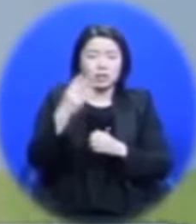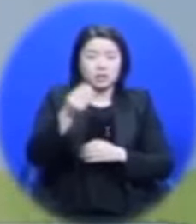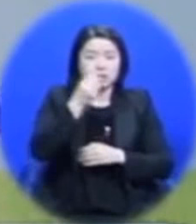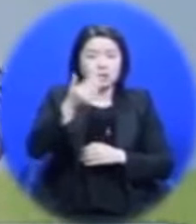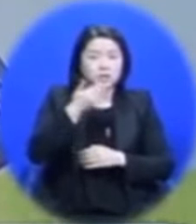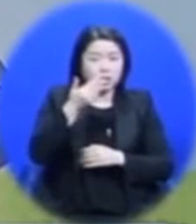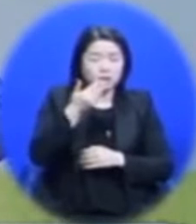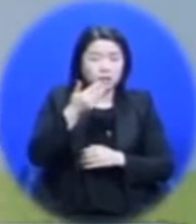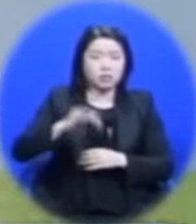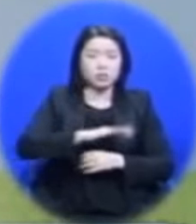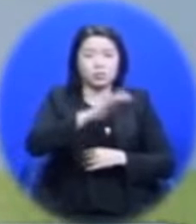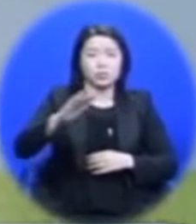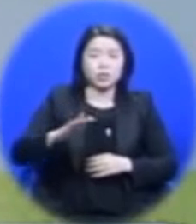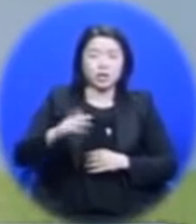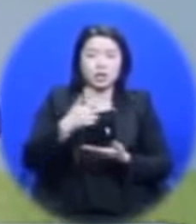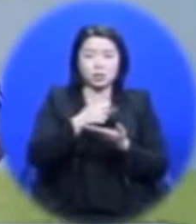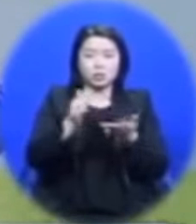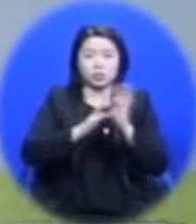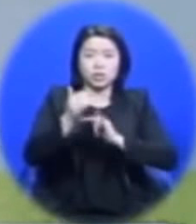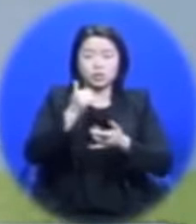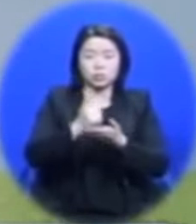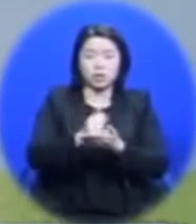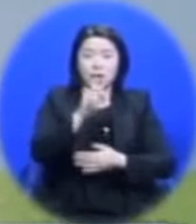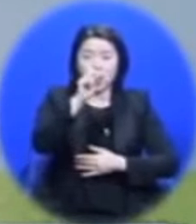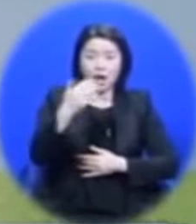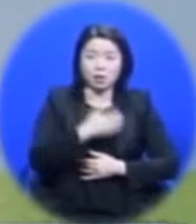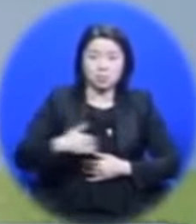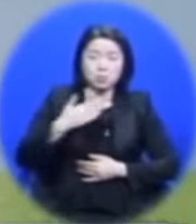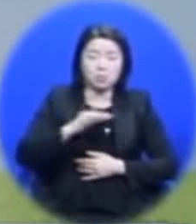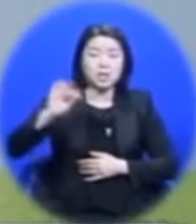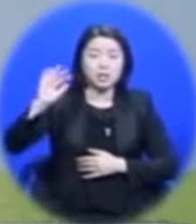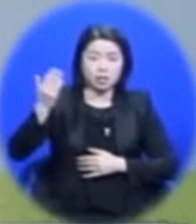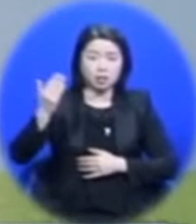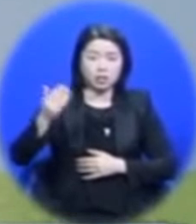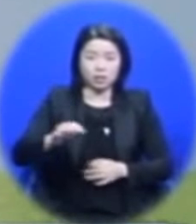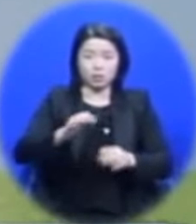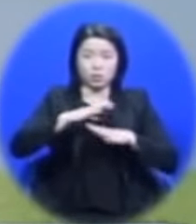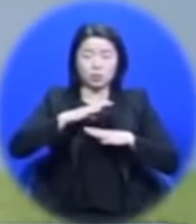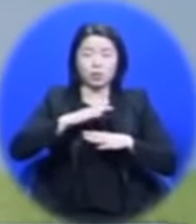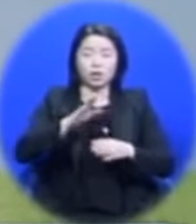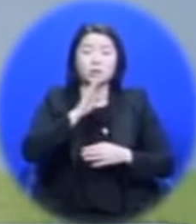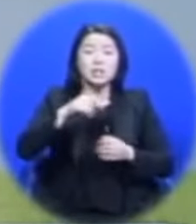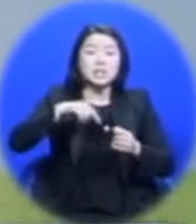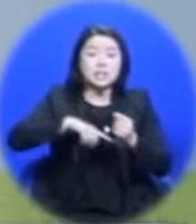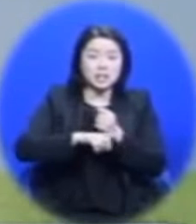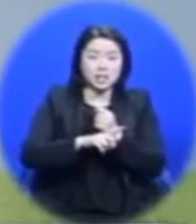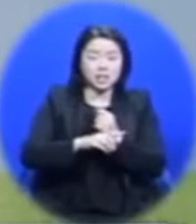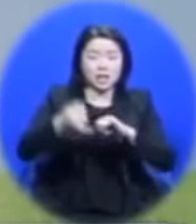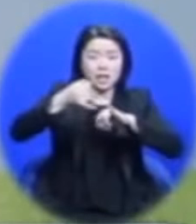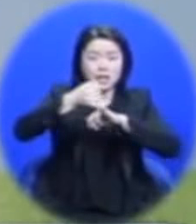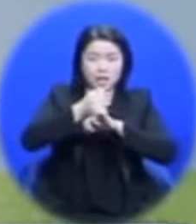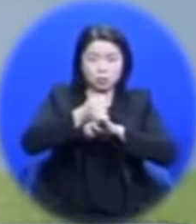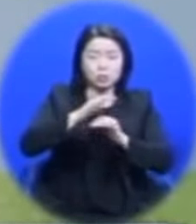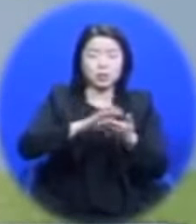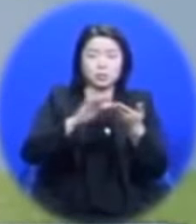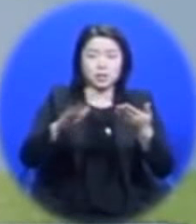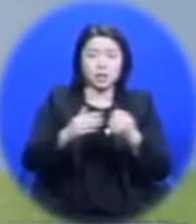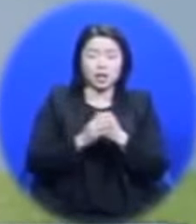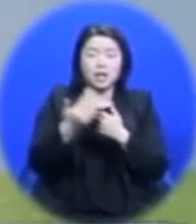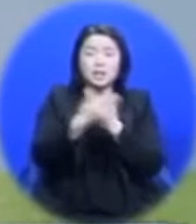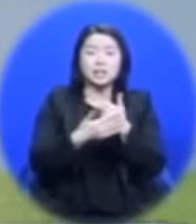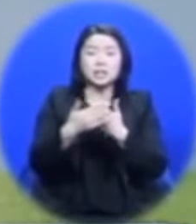성찬은 우리가 주 예수님과 한 몸이 되었다는 놀라운 진리의 약속입니다.